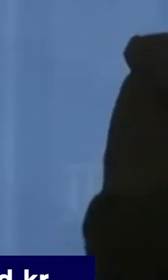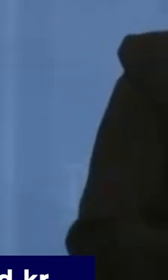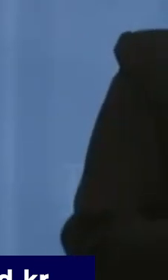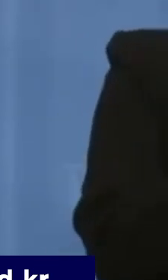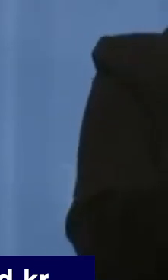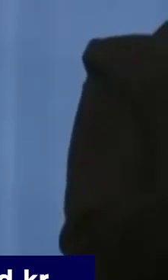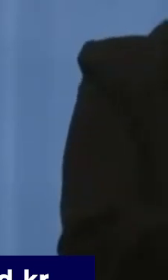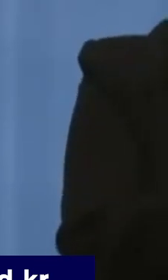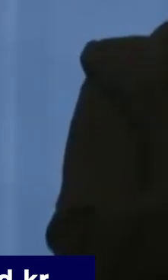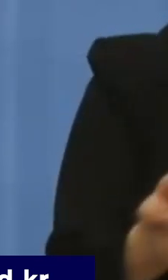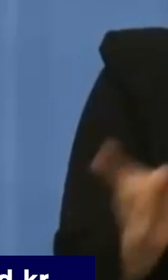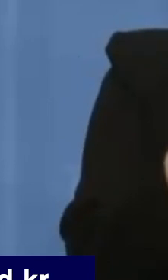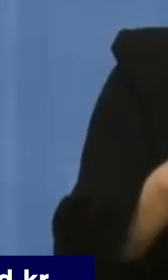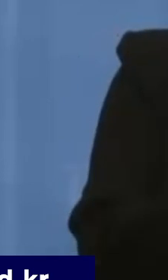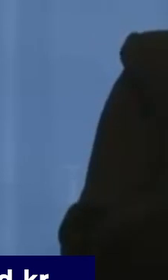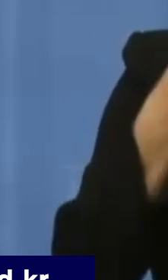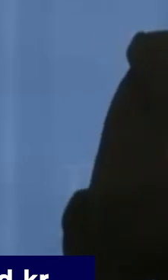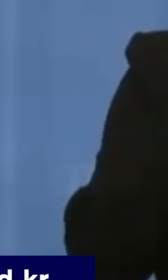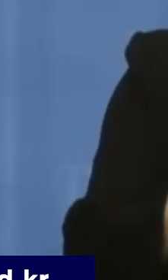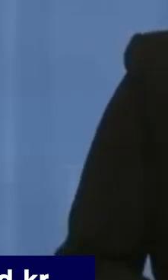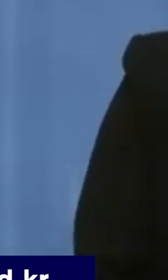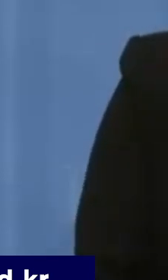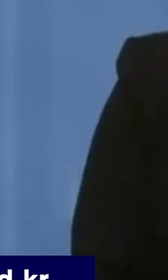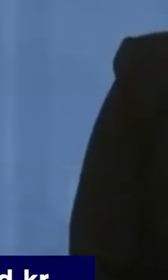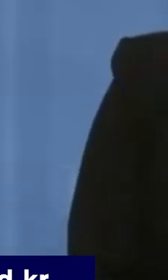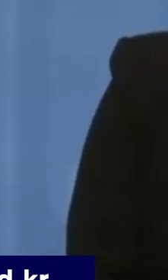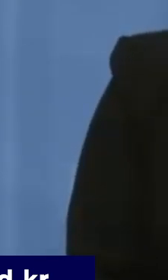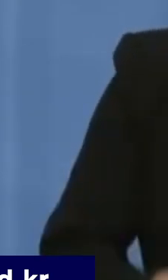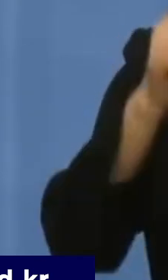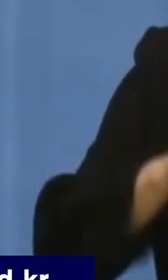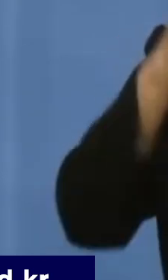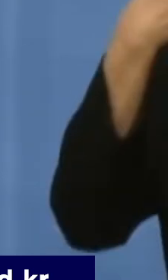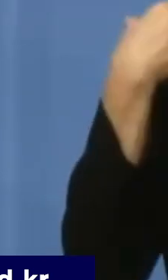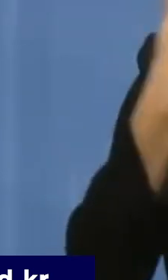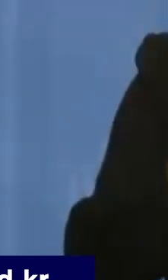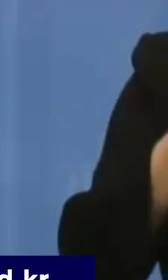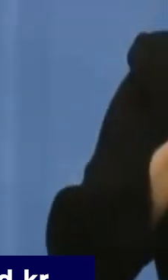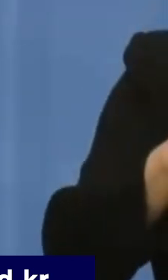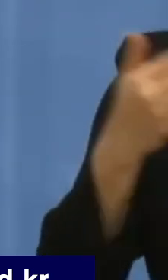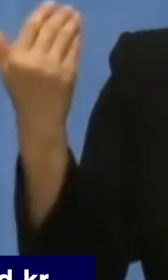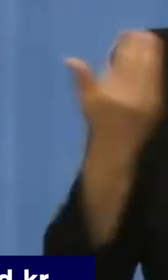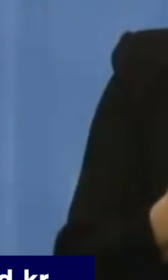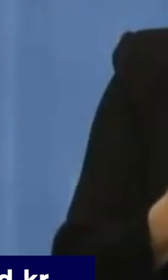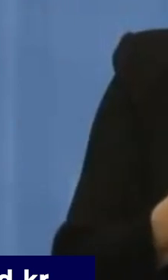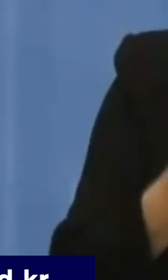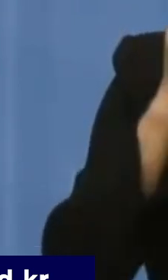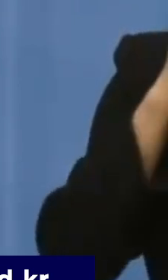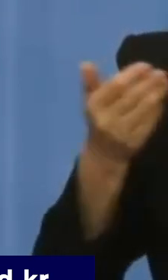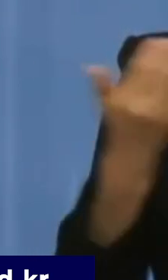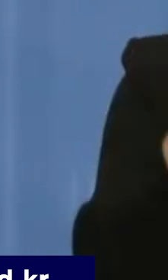야3당 공조의 회복으로 결론 짓자는 제안입니다. 윤석열 정권이 절대적 반대와 극한